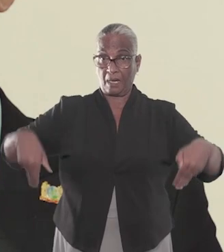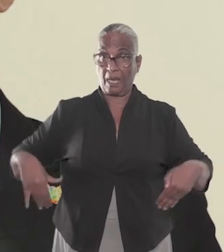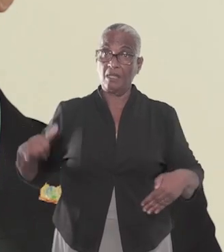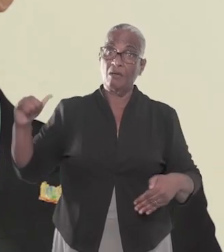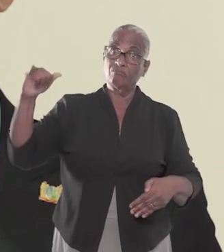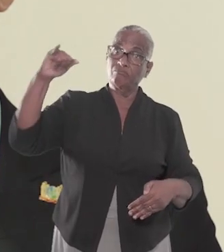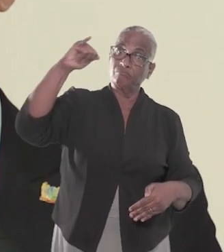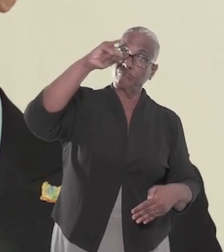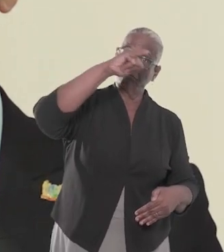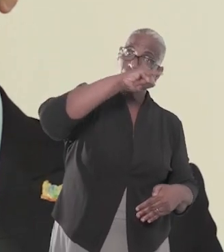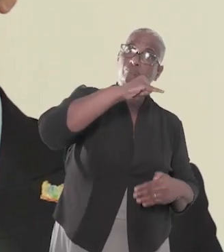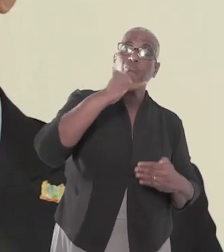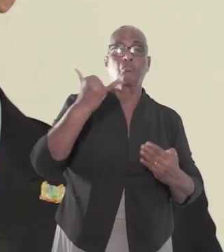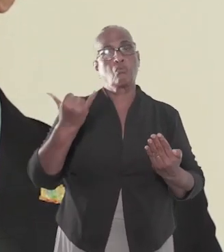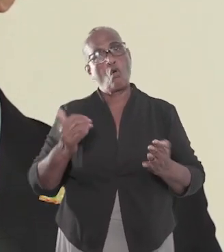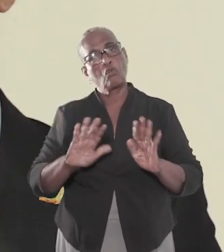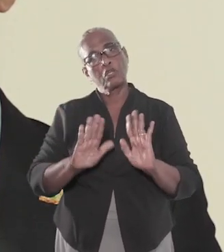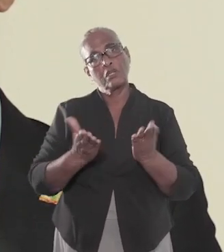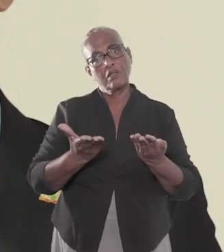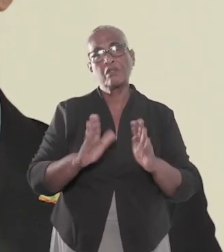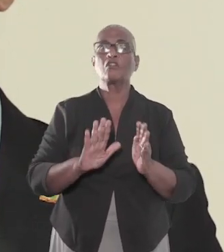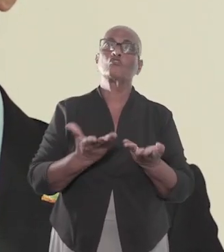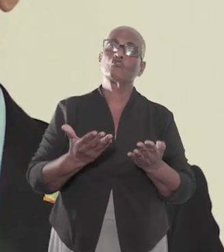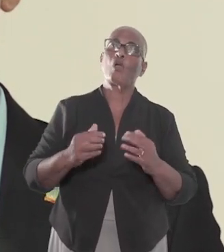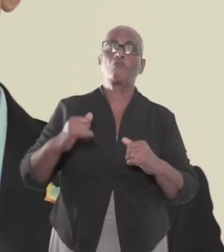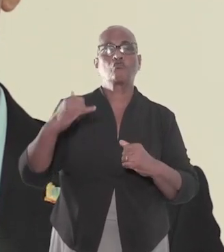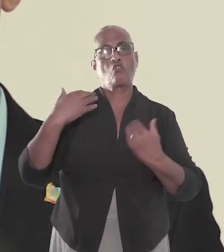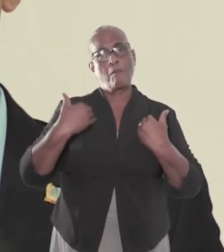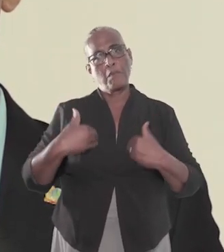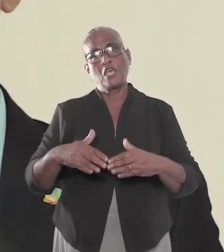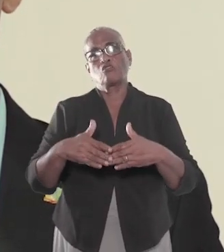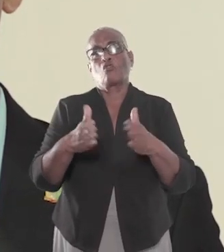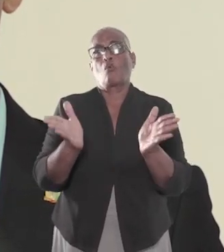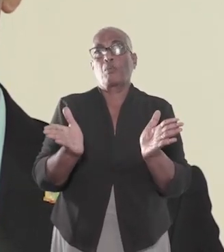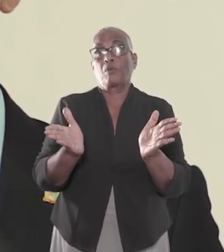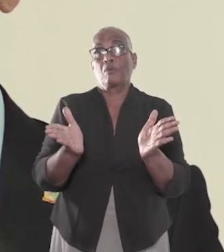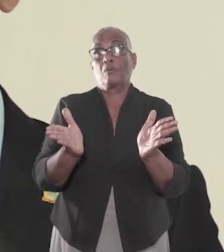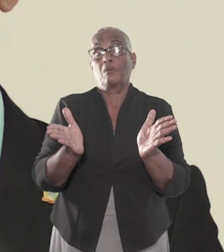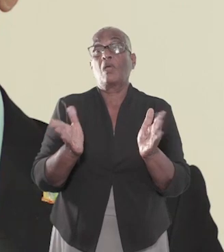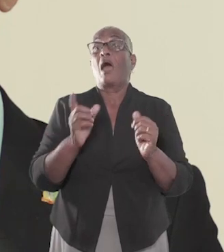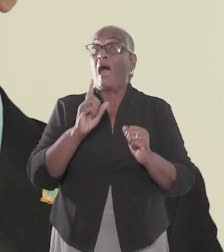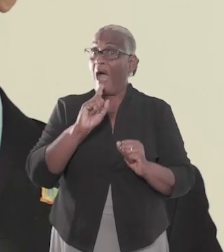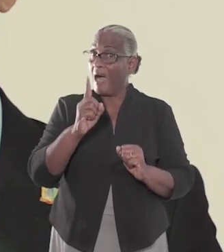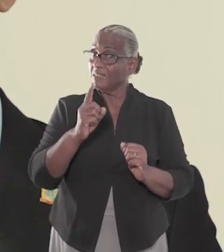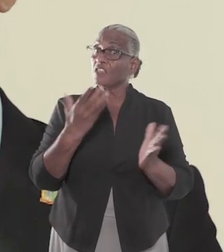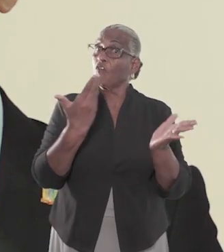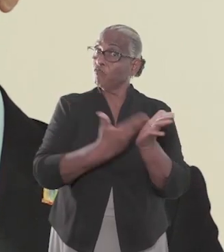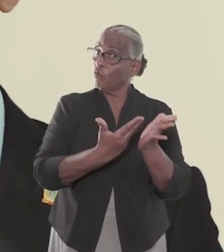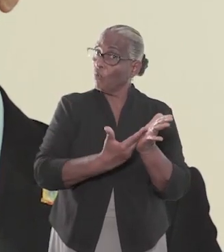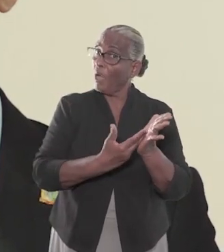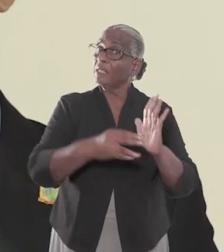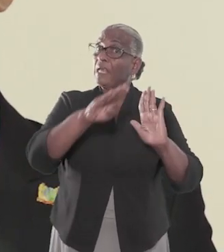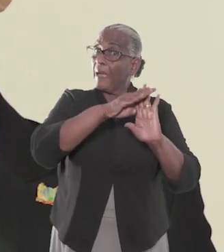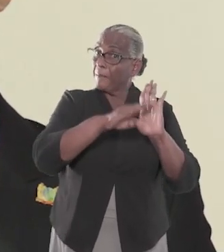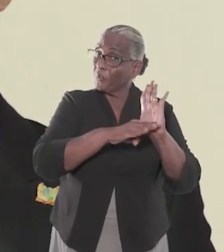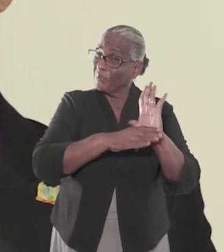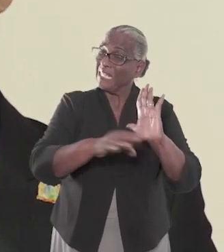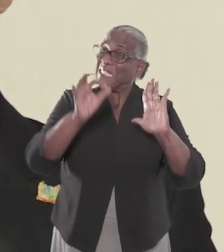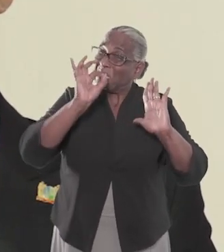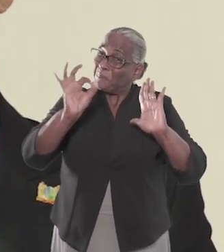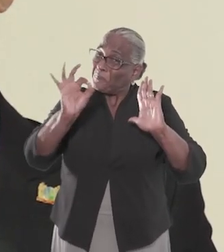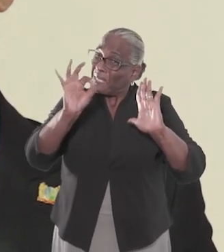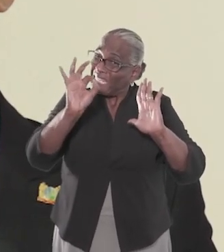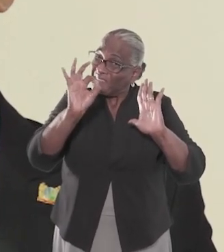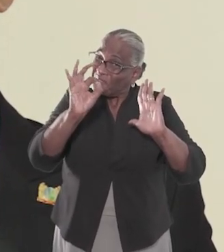De grens via de lucht wordt partieel geopend voor personenverkeer, mits wordt voldaan aan de voorwaarden en protocollen